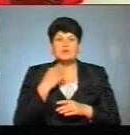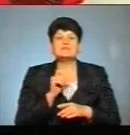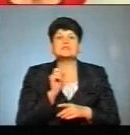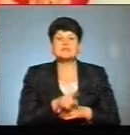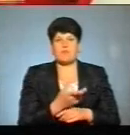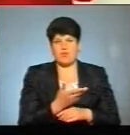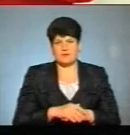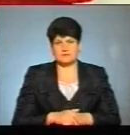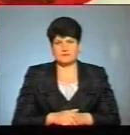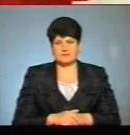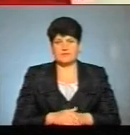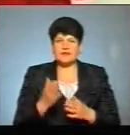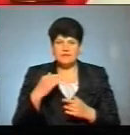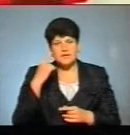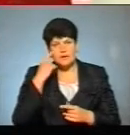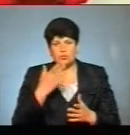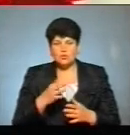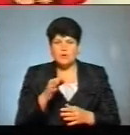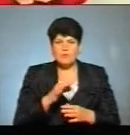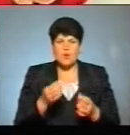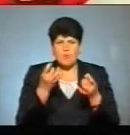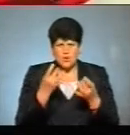закаже. Та давайте подумаємо про тих